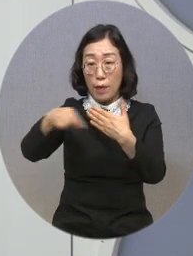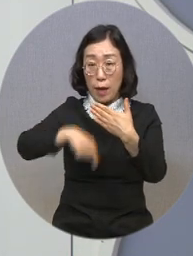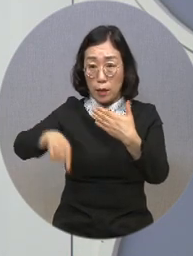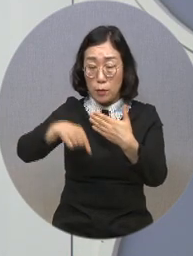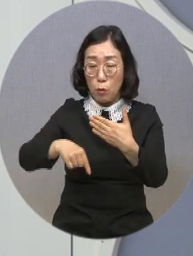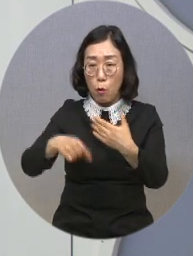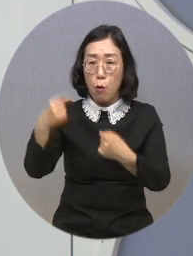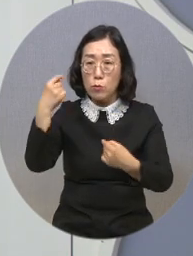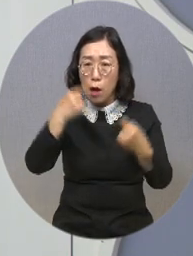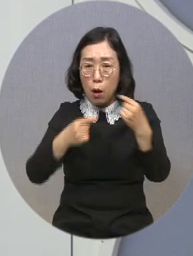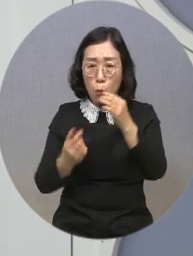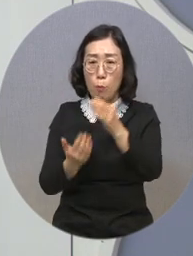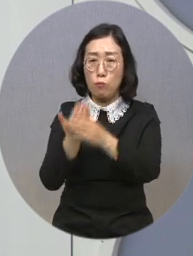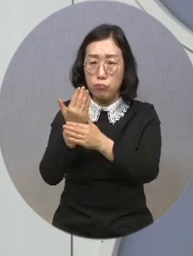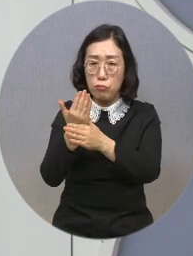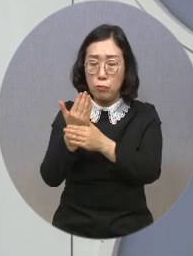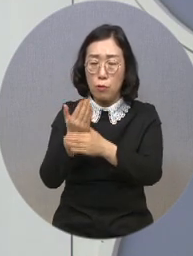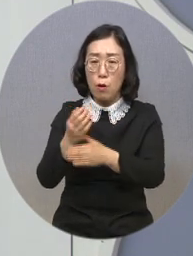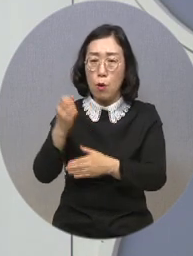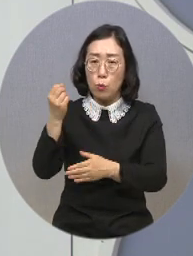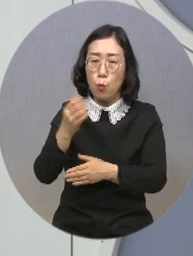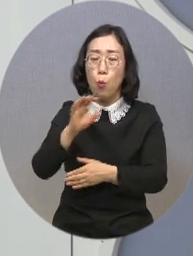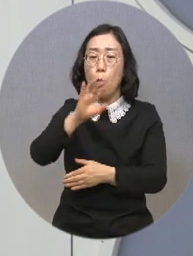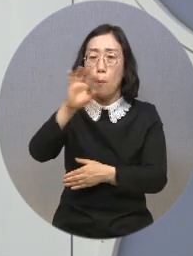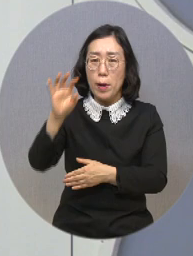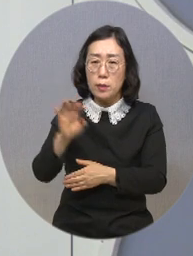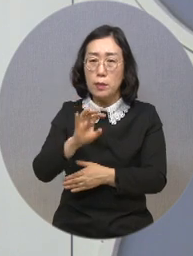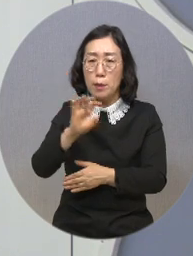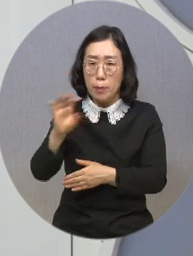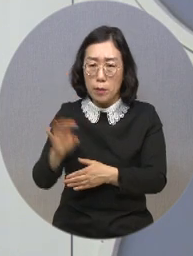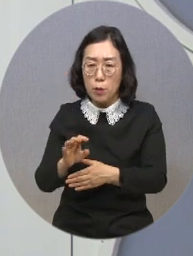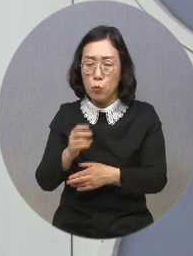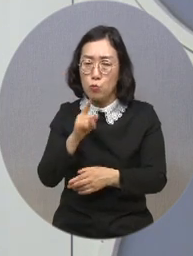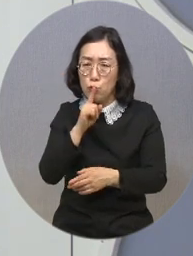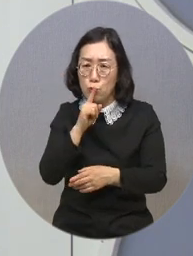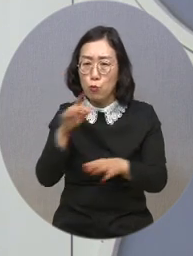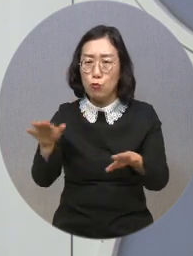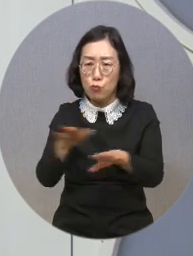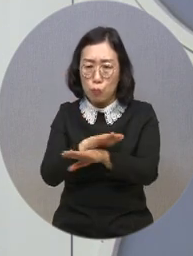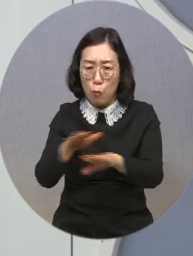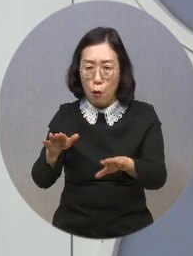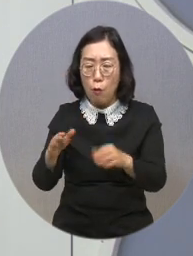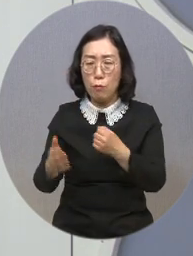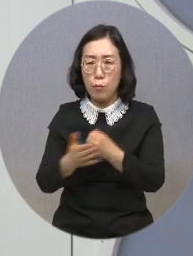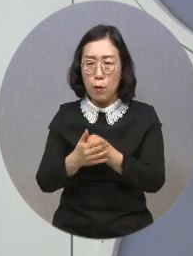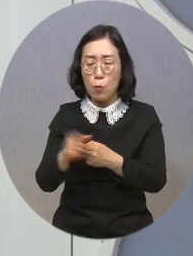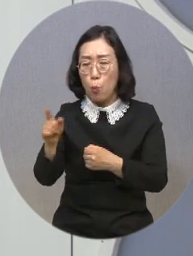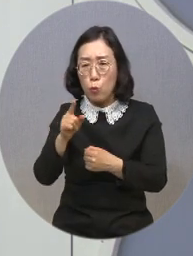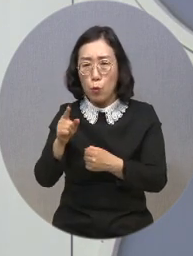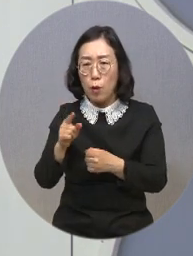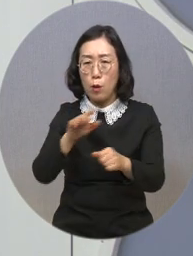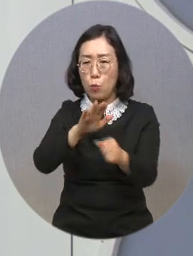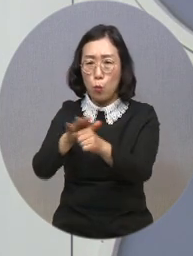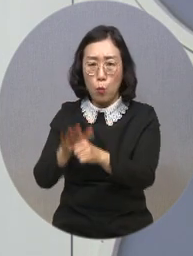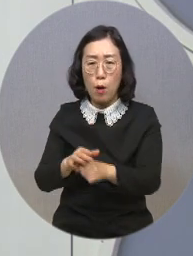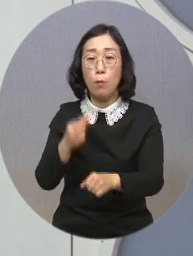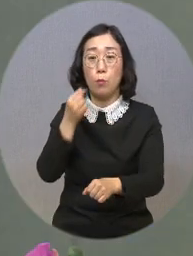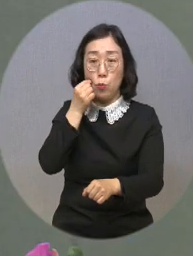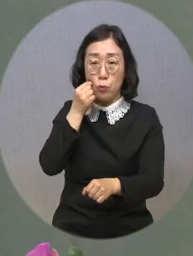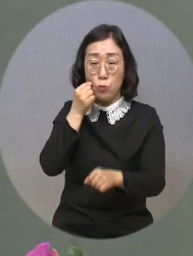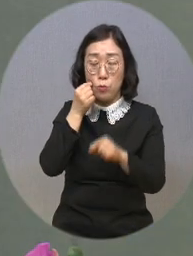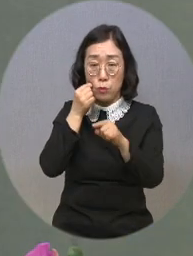많은데 이게 계속해서 반복적으로 나고 또 이게 다 숨겨지니까 관리가 안 되는 겁니다. 그래서